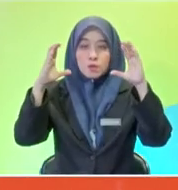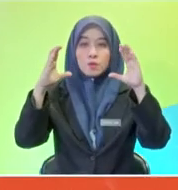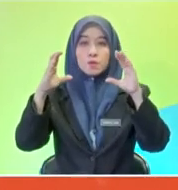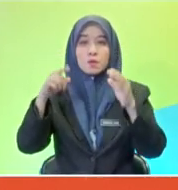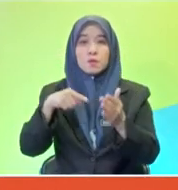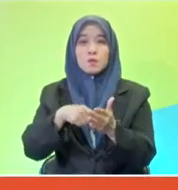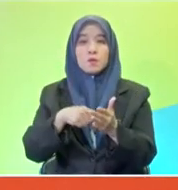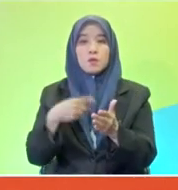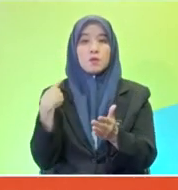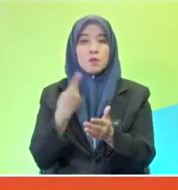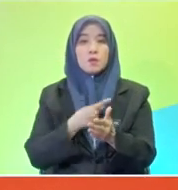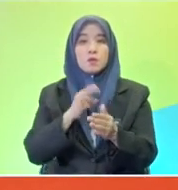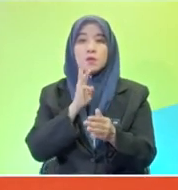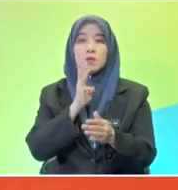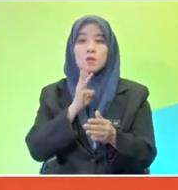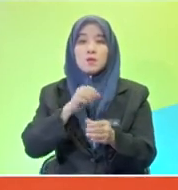buat air kopi ya, cikgu.